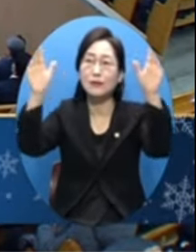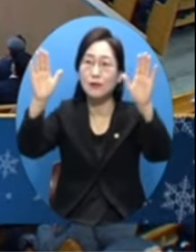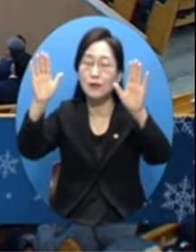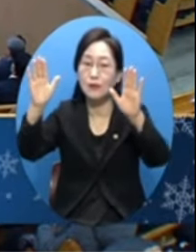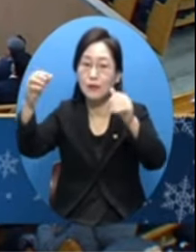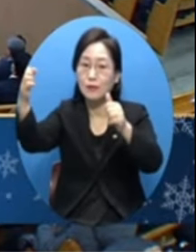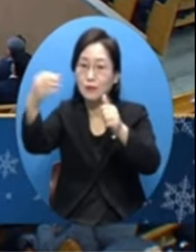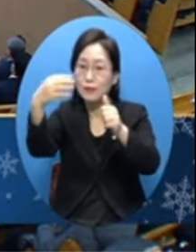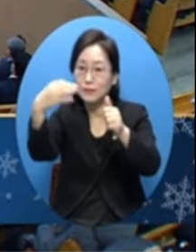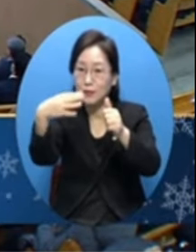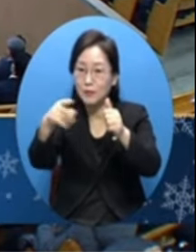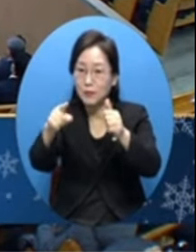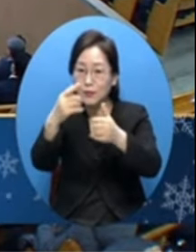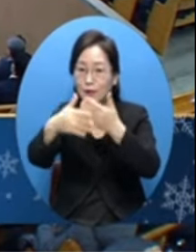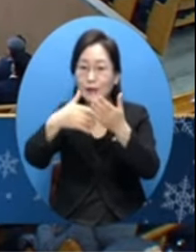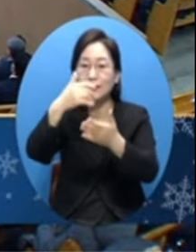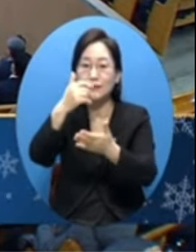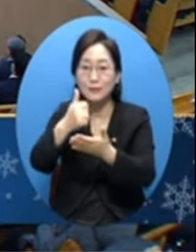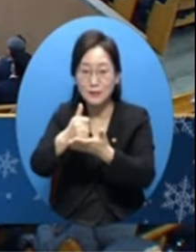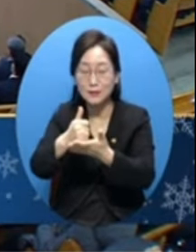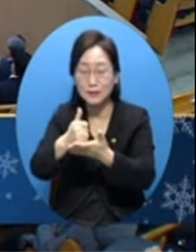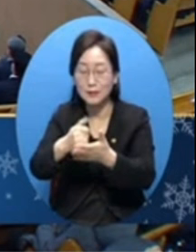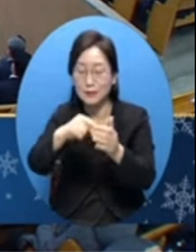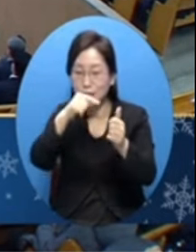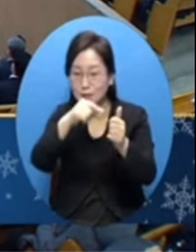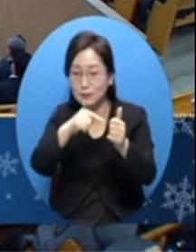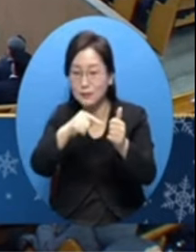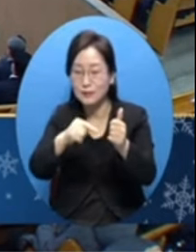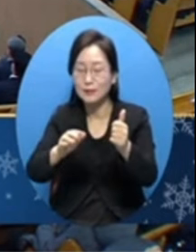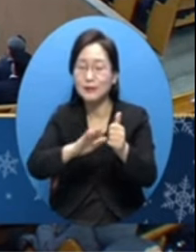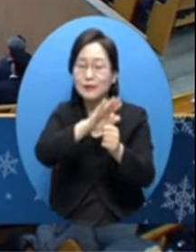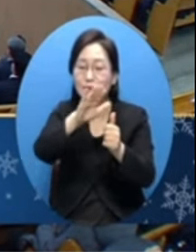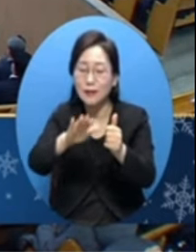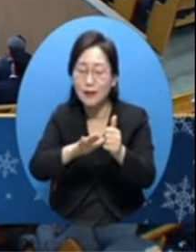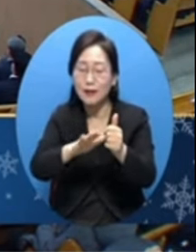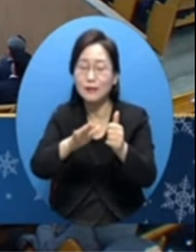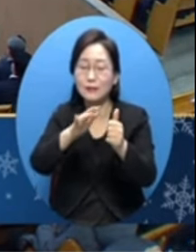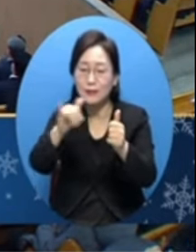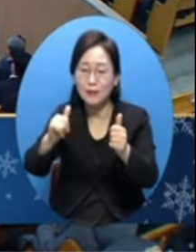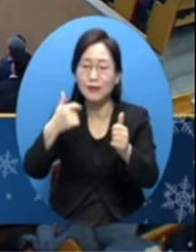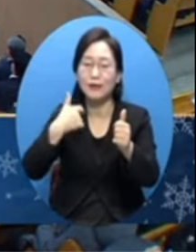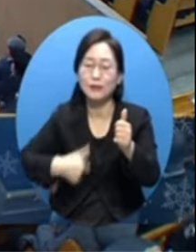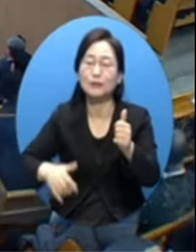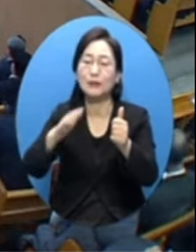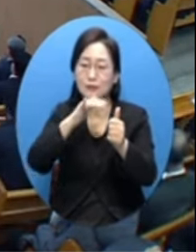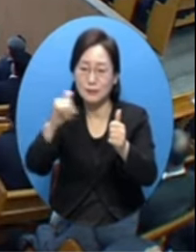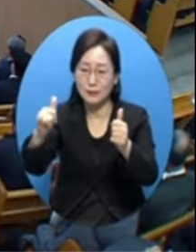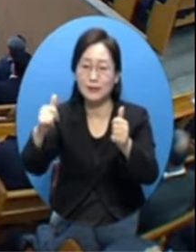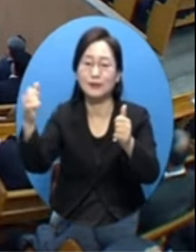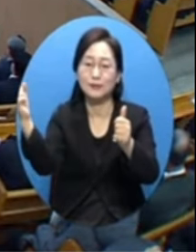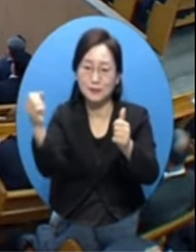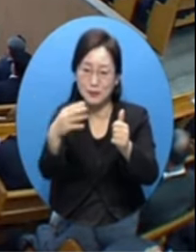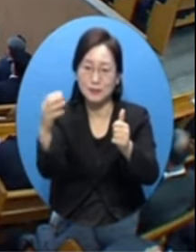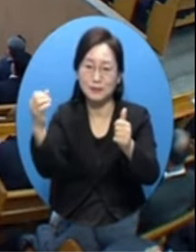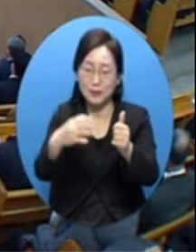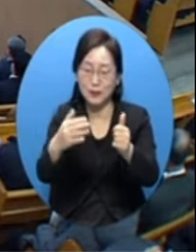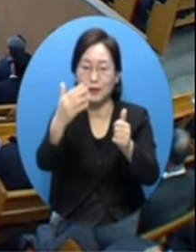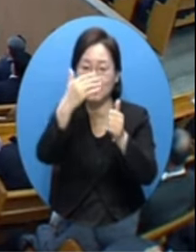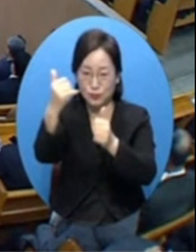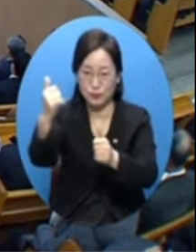들려왔습니다 하나님께서 그를 사랑하는 자로 기뻐하신 자로 말씀하시고 그를